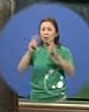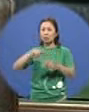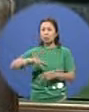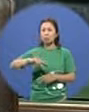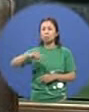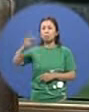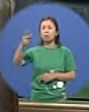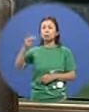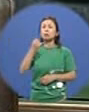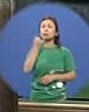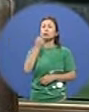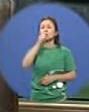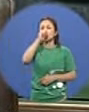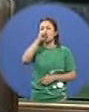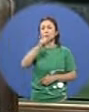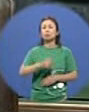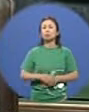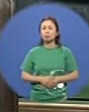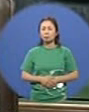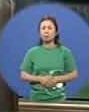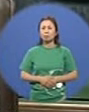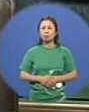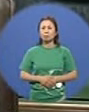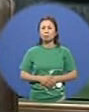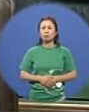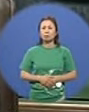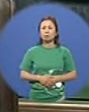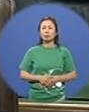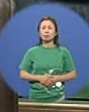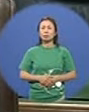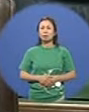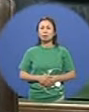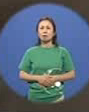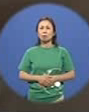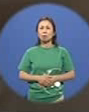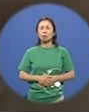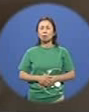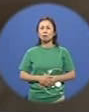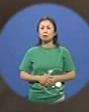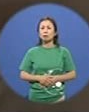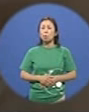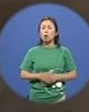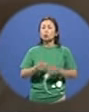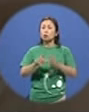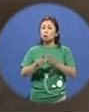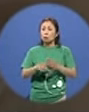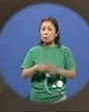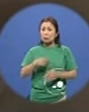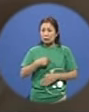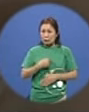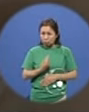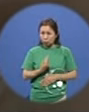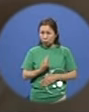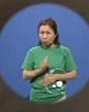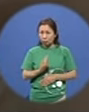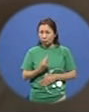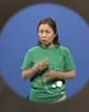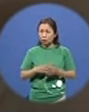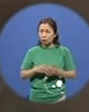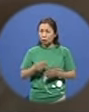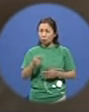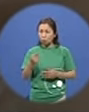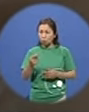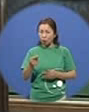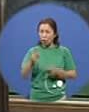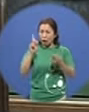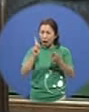変わるというのはいいことだと思いますけどねはいあのえでその時は自分にとってこれが1番見極めるということが